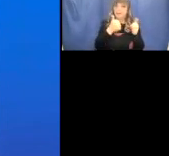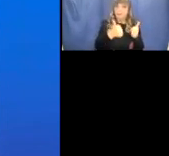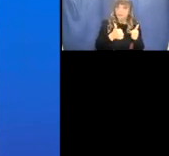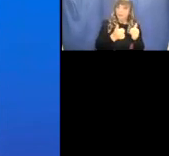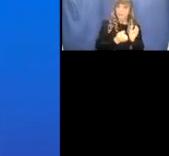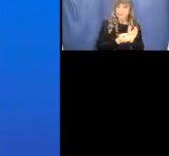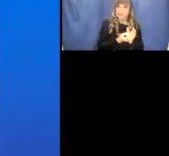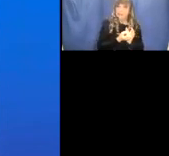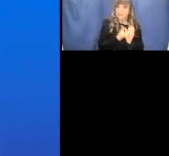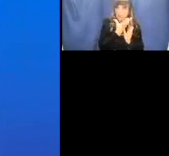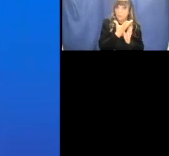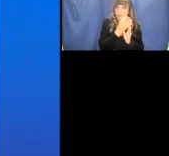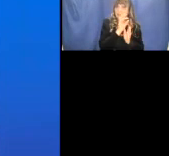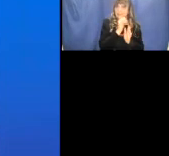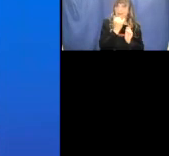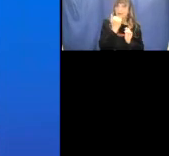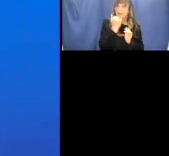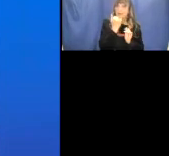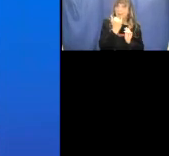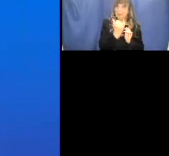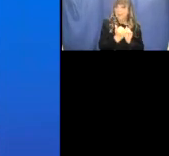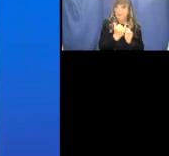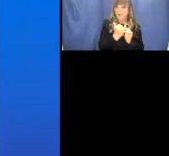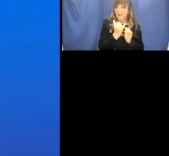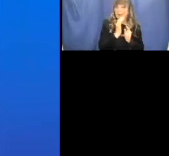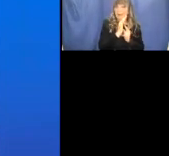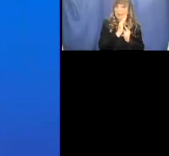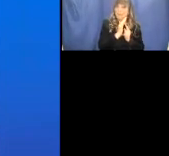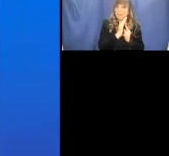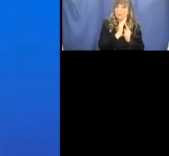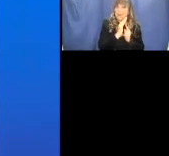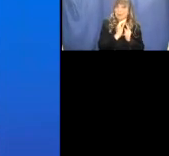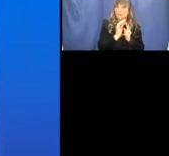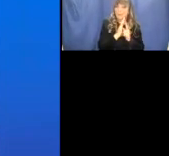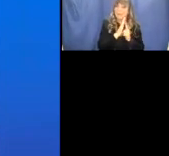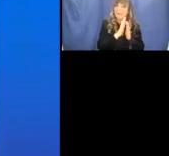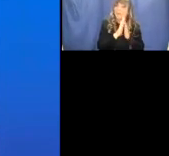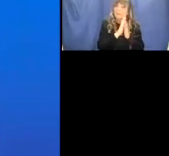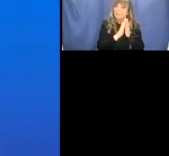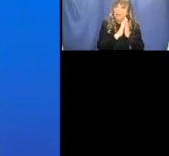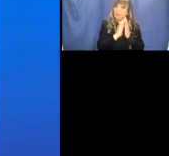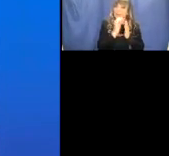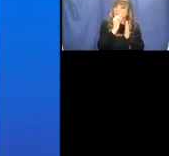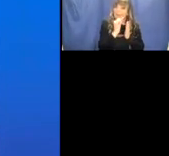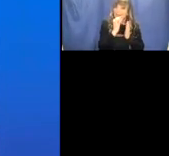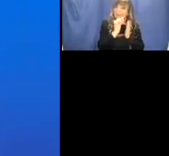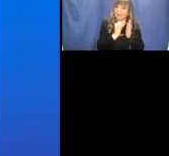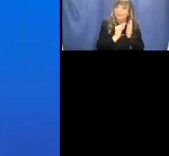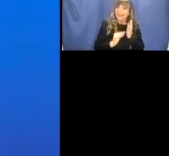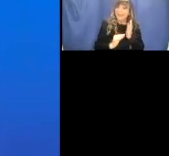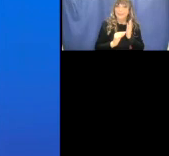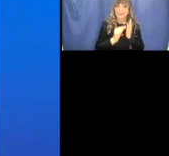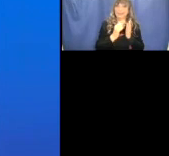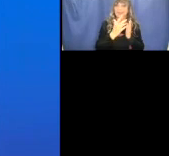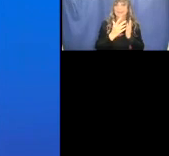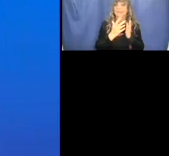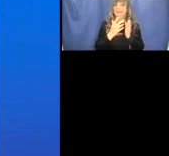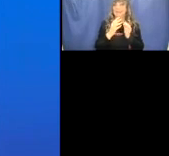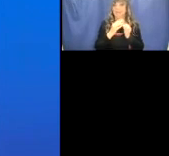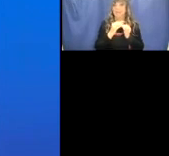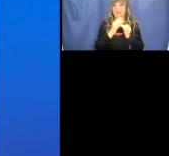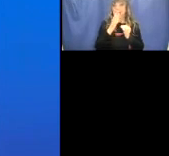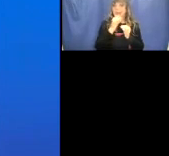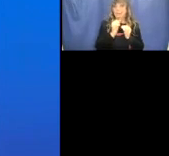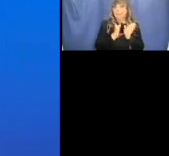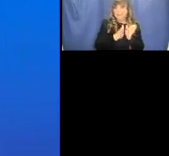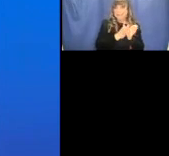alcune piccole faccette che ci fanno capire che ci troviamo di fronte alla forma a sinistra